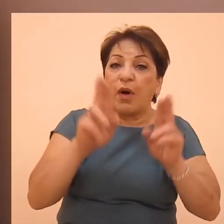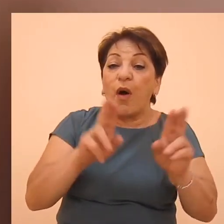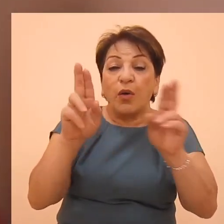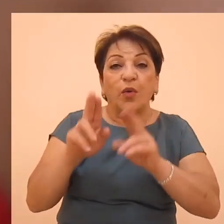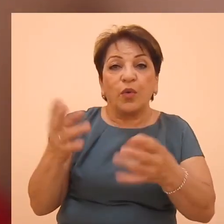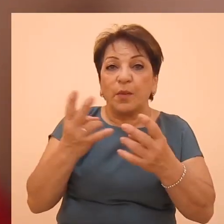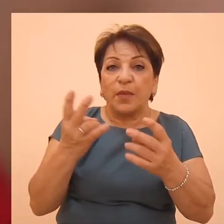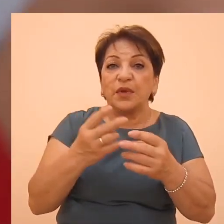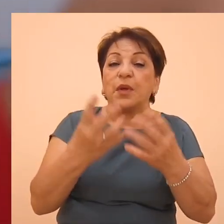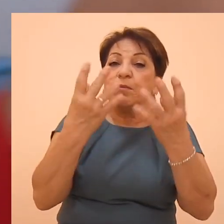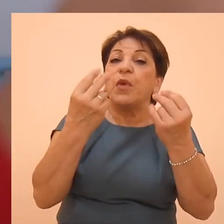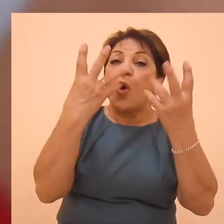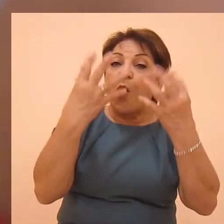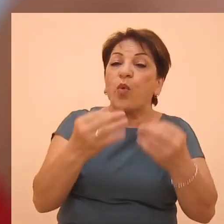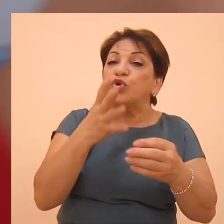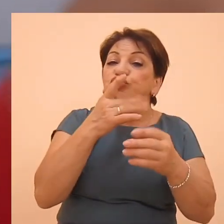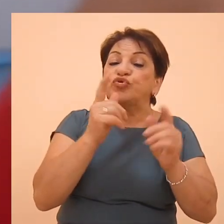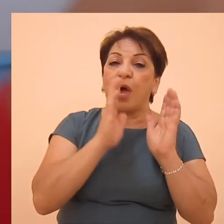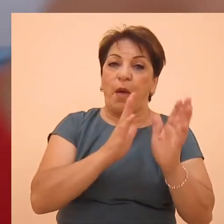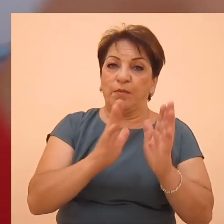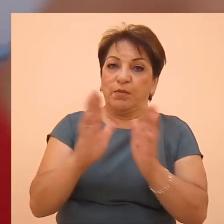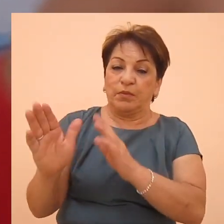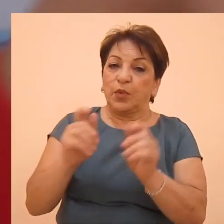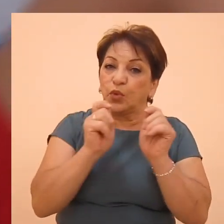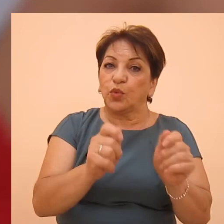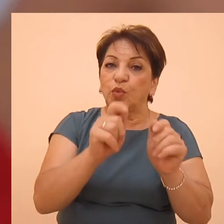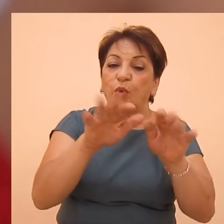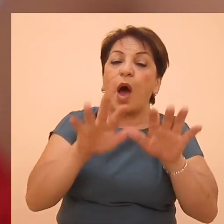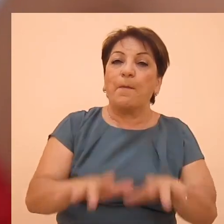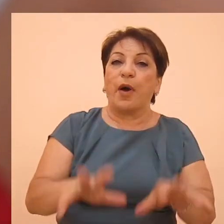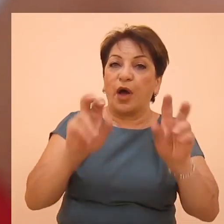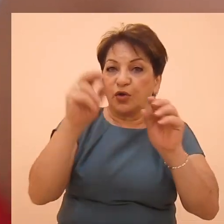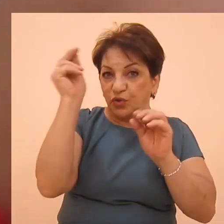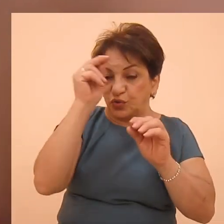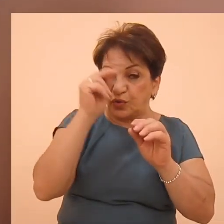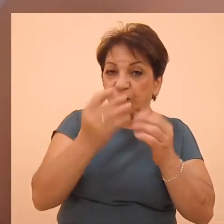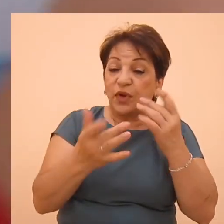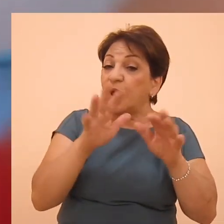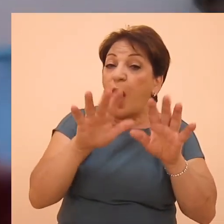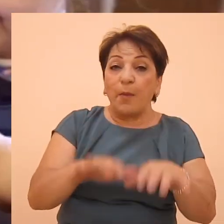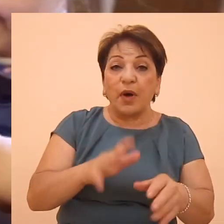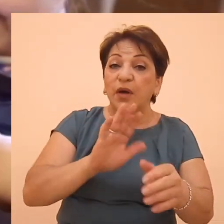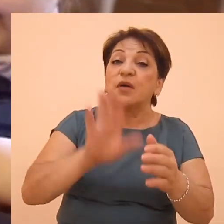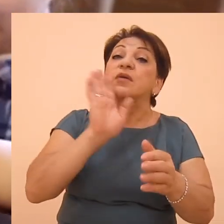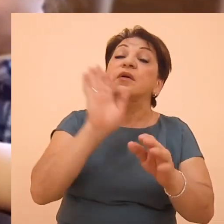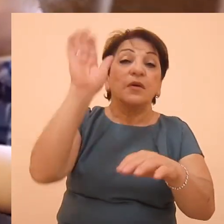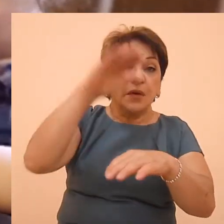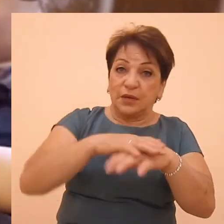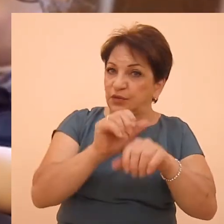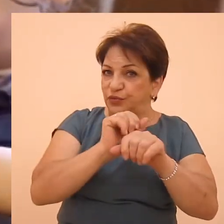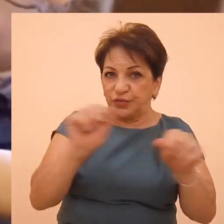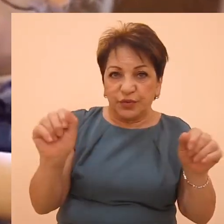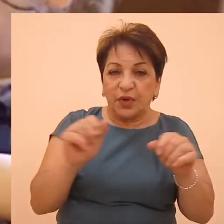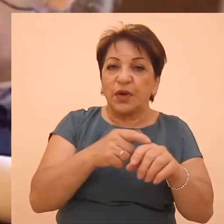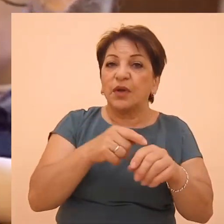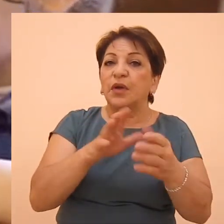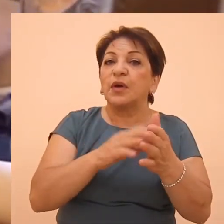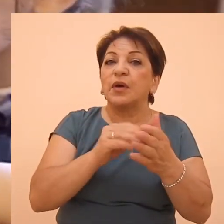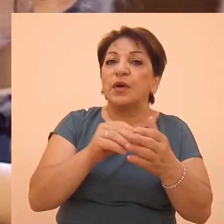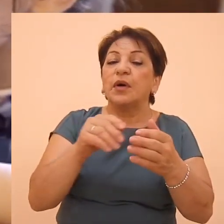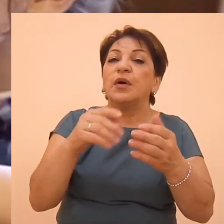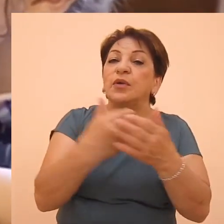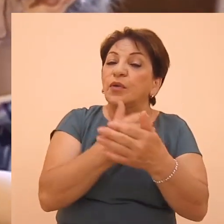հատկացրեք համակարգչից օգտվելու հստակ ժամեր, որից հետո նա պետք է զբաղվի այլ գործերով։ Խուսափեք օգտագործել հեռախոսը